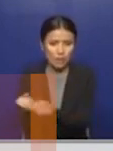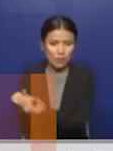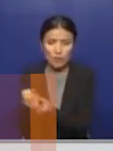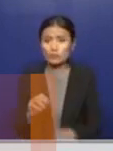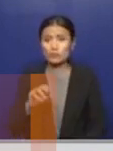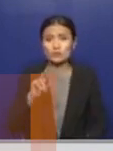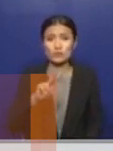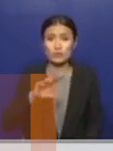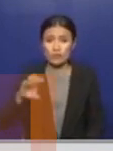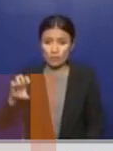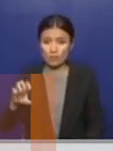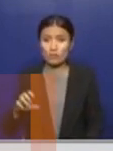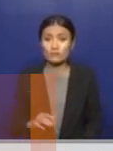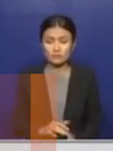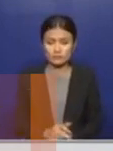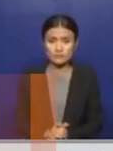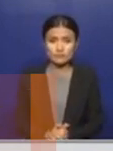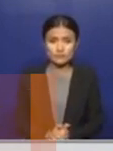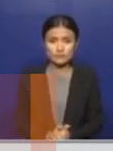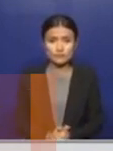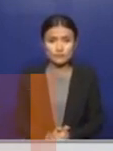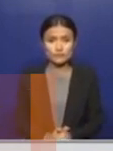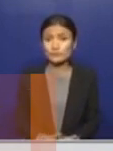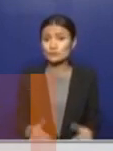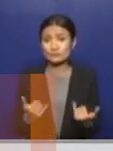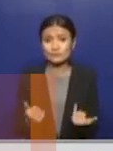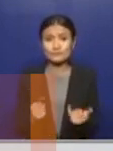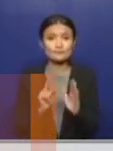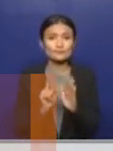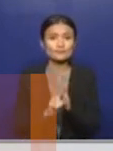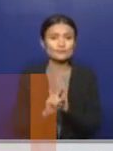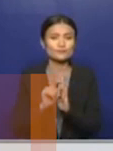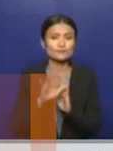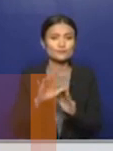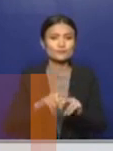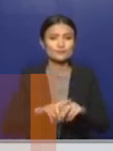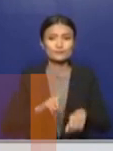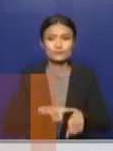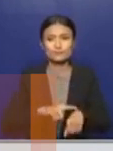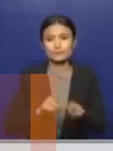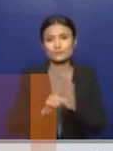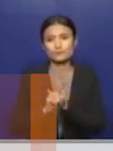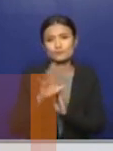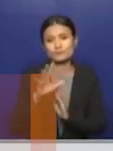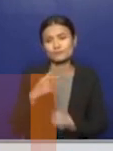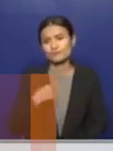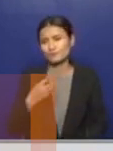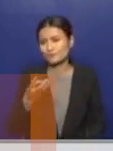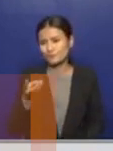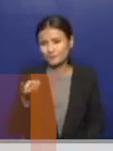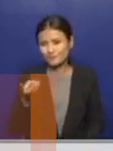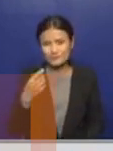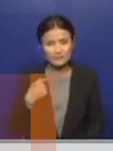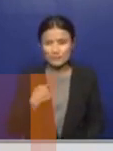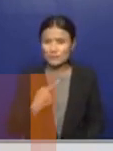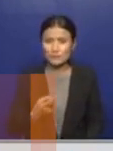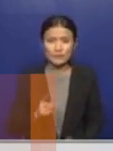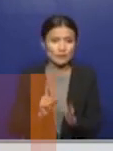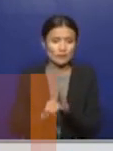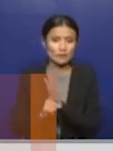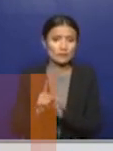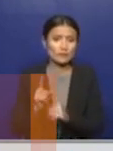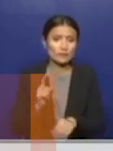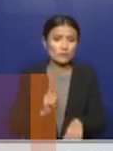งดังนั้นเนี่ยผมคิดว่าเวลา5นาทีเนี่ยมันน้อยเกินไปครับที่จะส่งเสียงเล็กๆของพวกเขาเนี่ยให้กับ